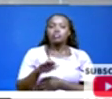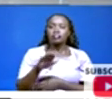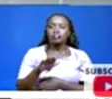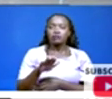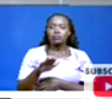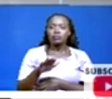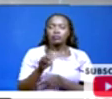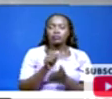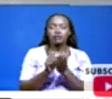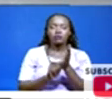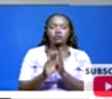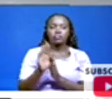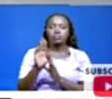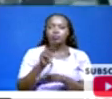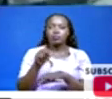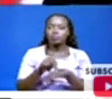ajenda ya maendeleo ya taifa hili.